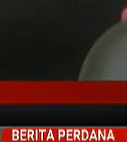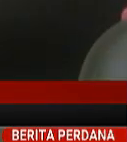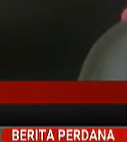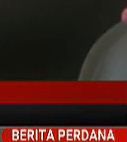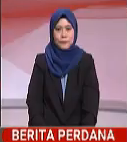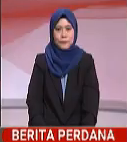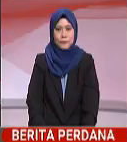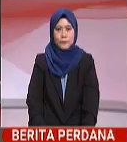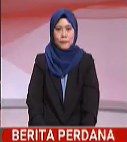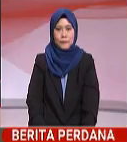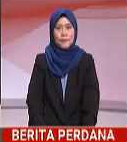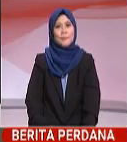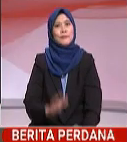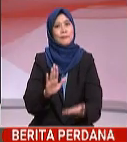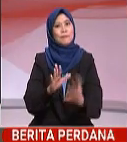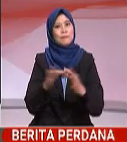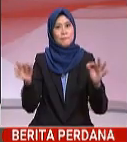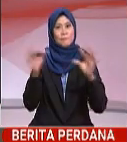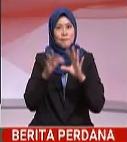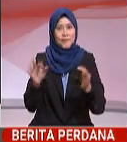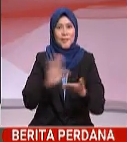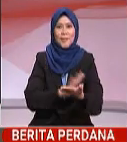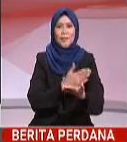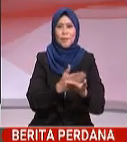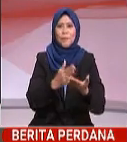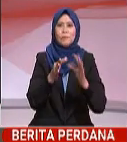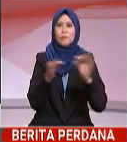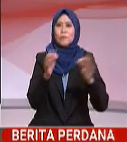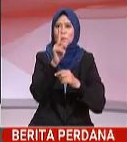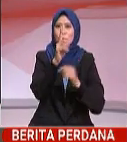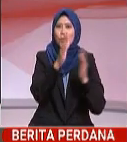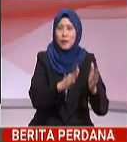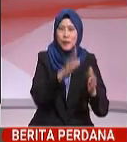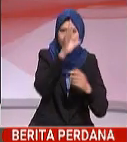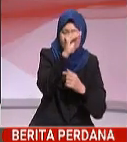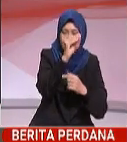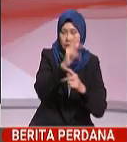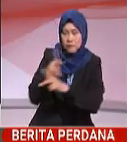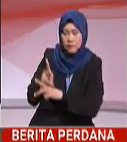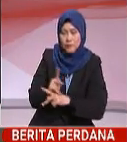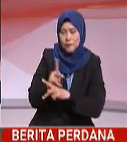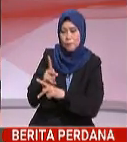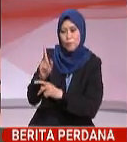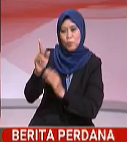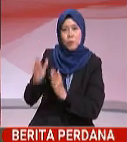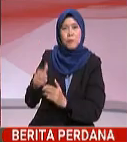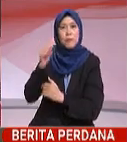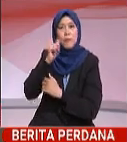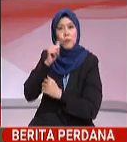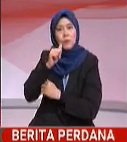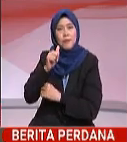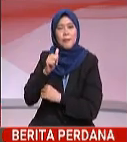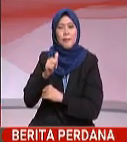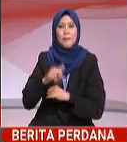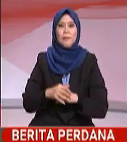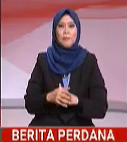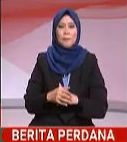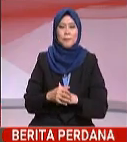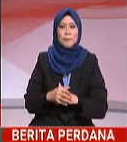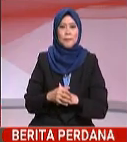Kisah lagu ini menceritakan tentang perasaan seorang lelaki lah ingin menjaga seorang wanita. Dalam masa yang sama, waktu ketika